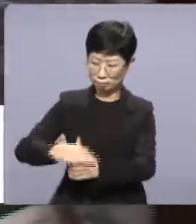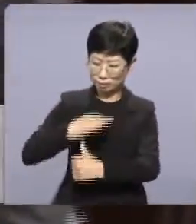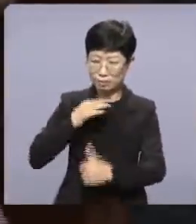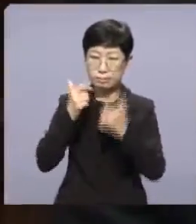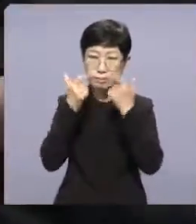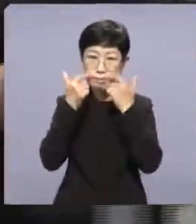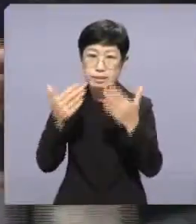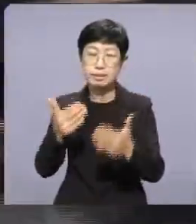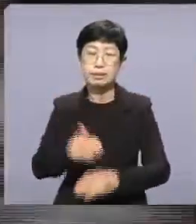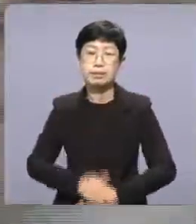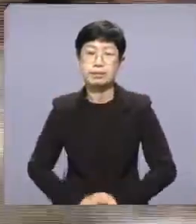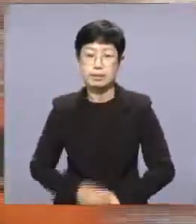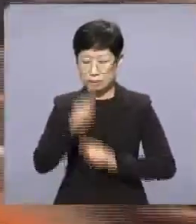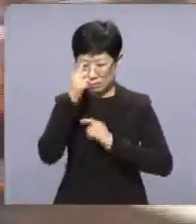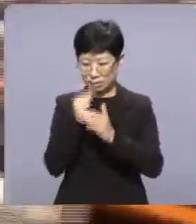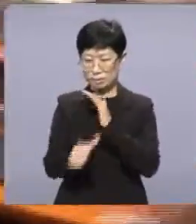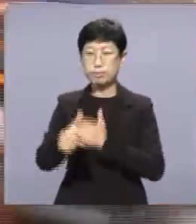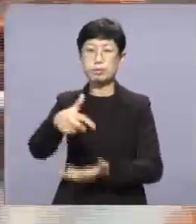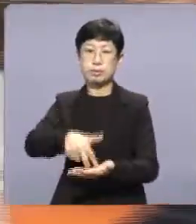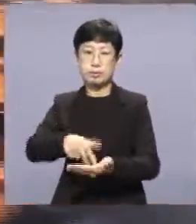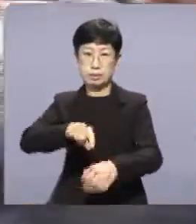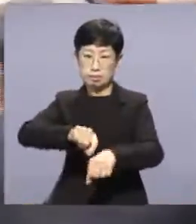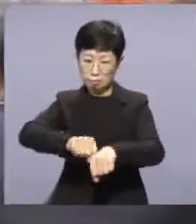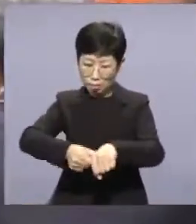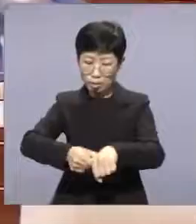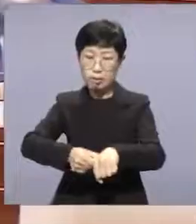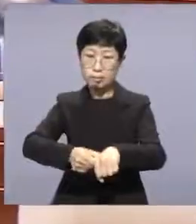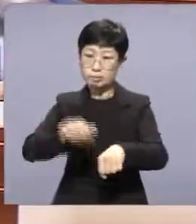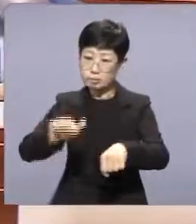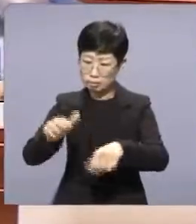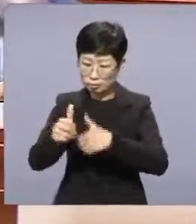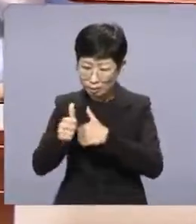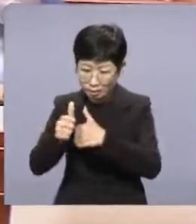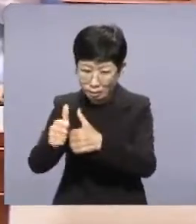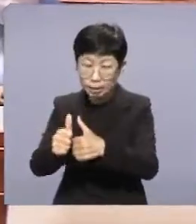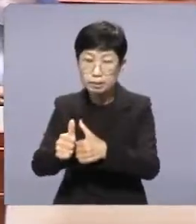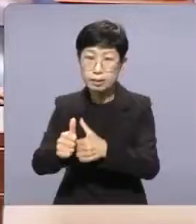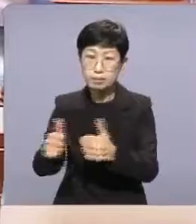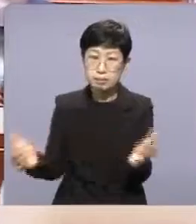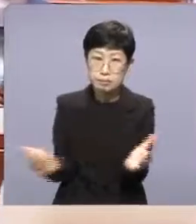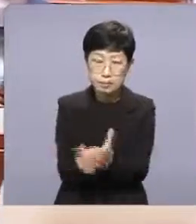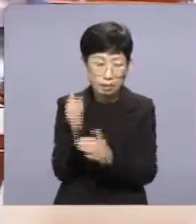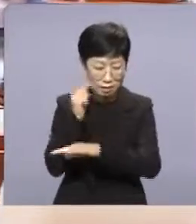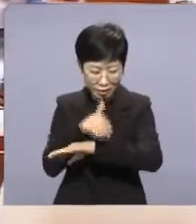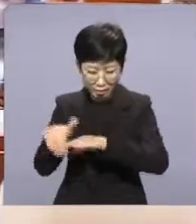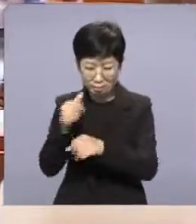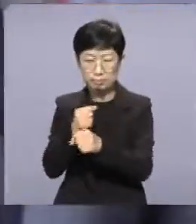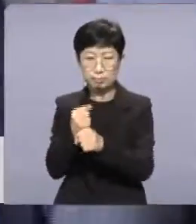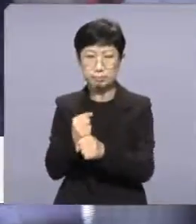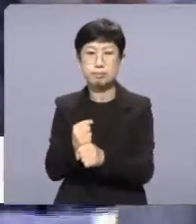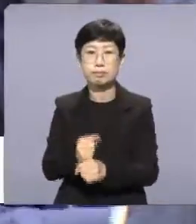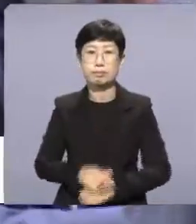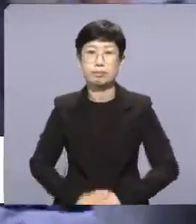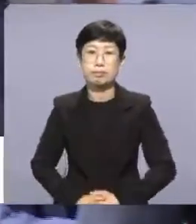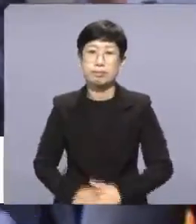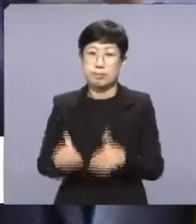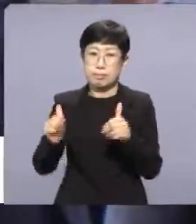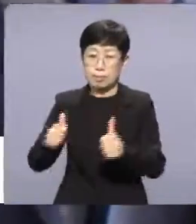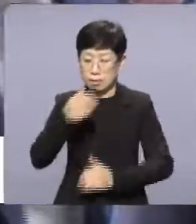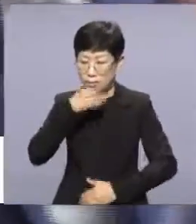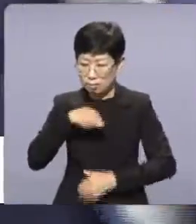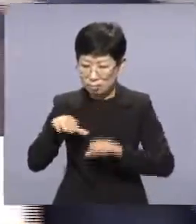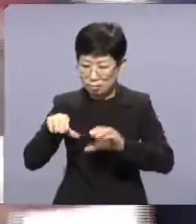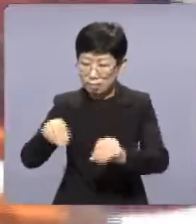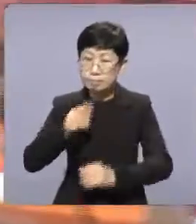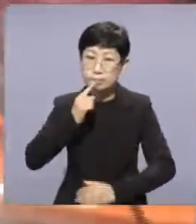않습니까? 이 대표 측은 징계 수위별로 대응 시나리오를 짠 것으로 전해집니다. 법원에 효력정지